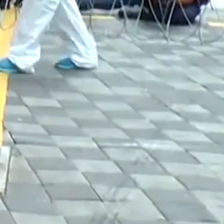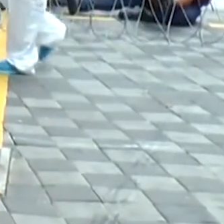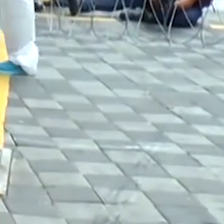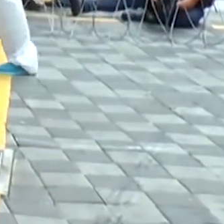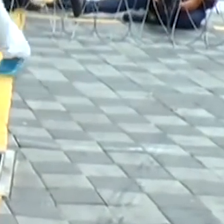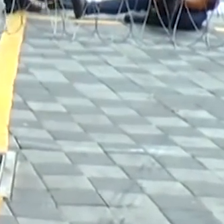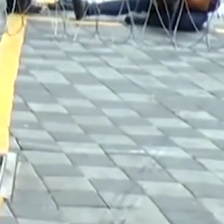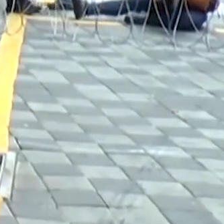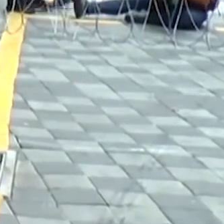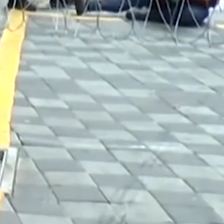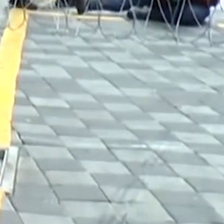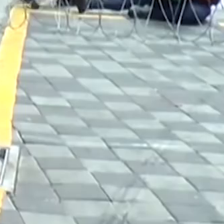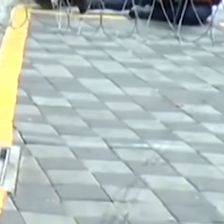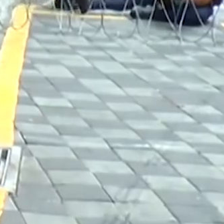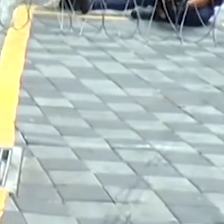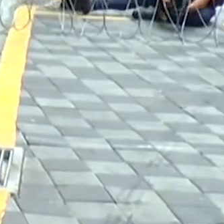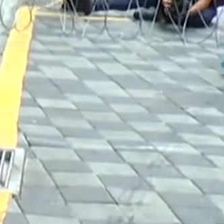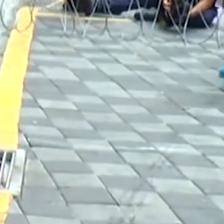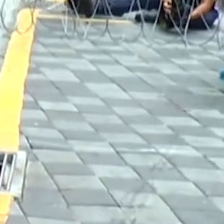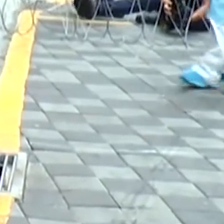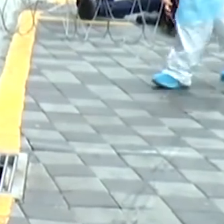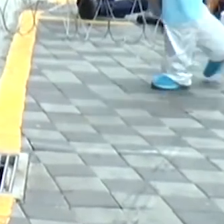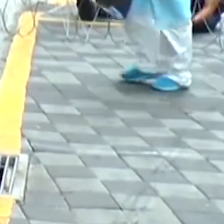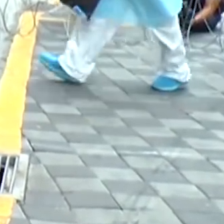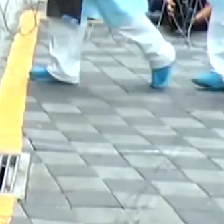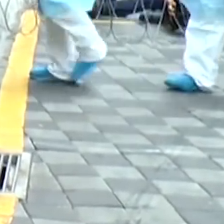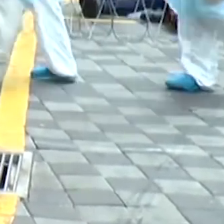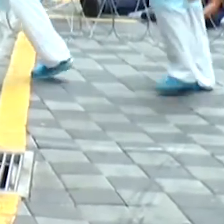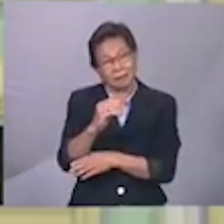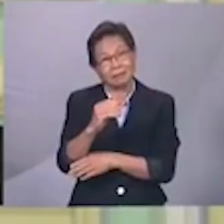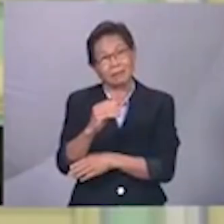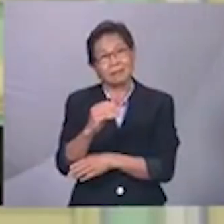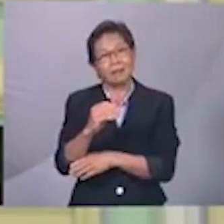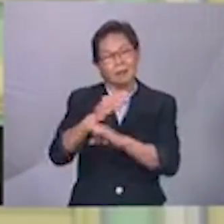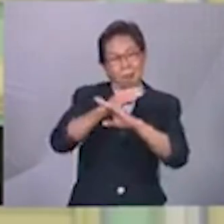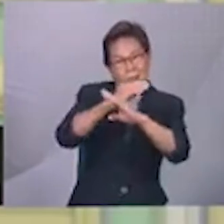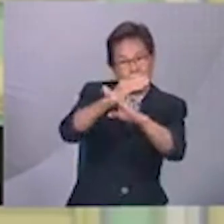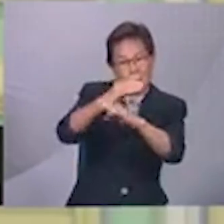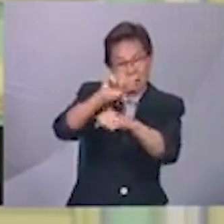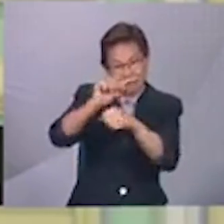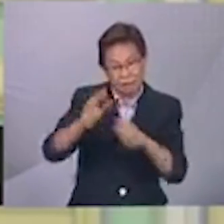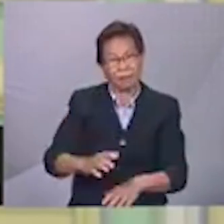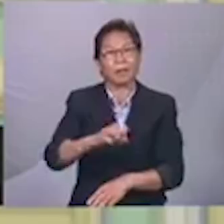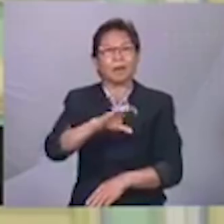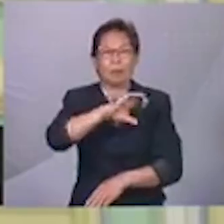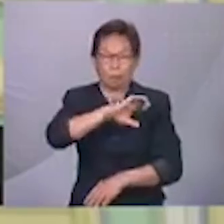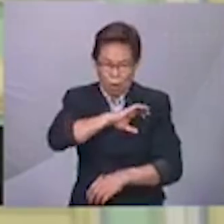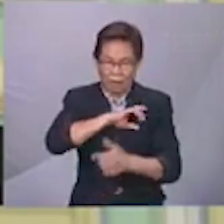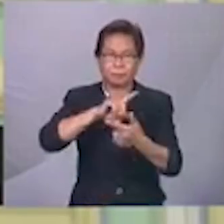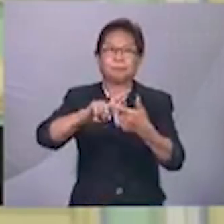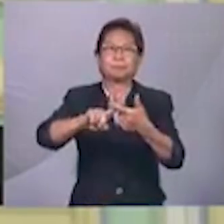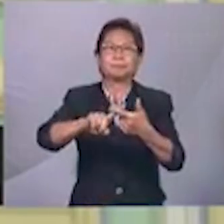penjawat awam. Menghalang tugas penjawat awam bukan saja menghalang tugas pegawai-pegawai